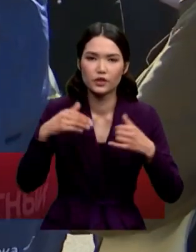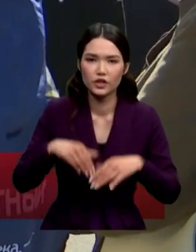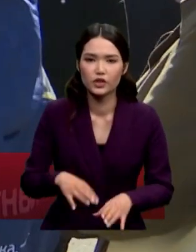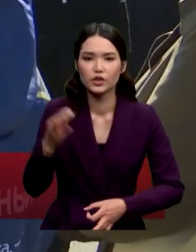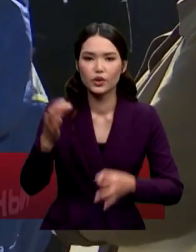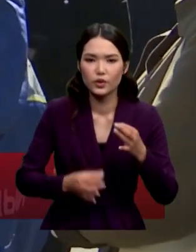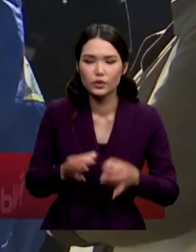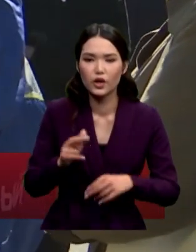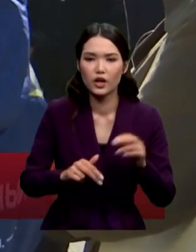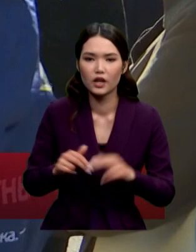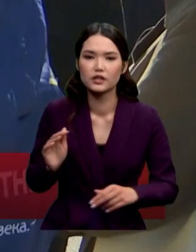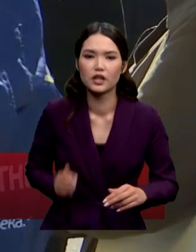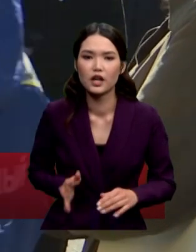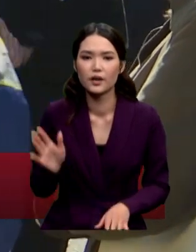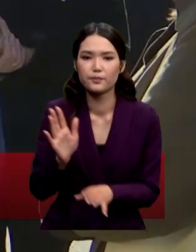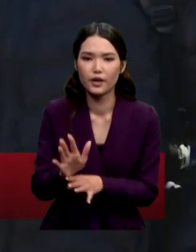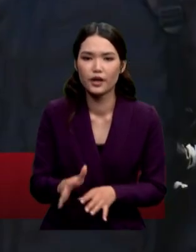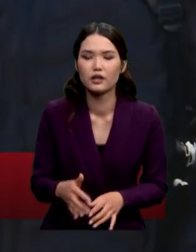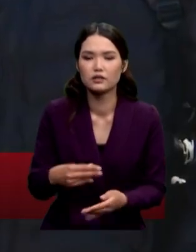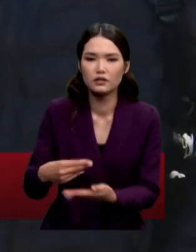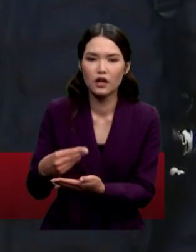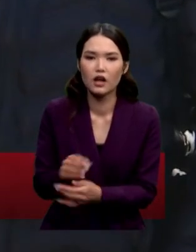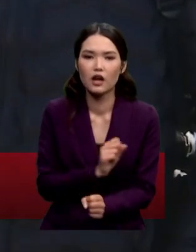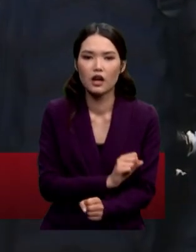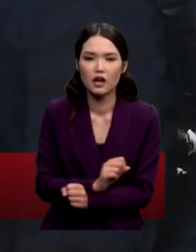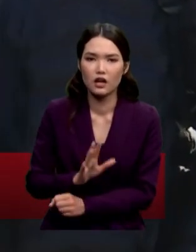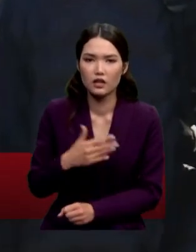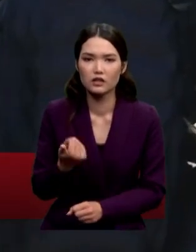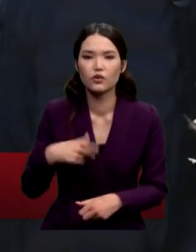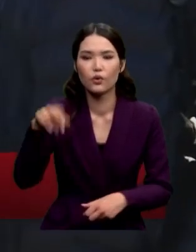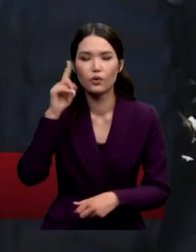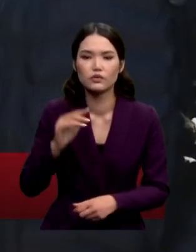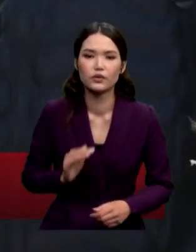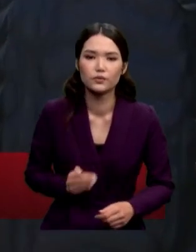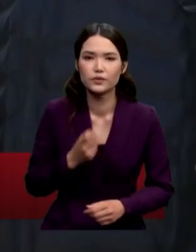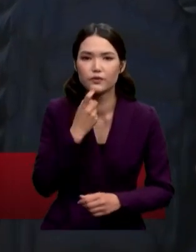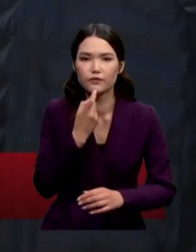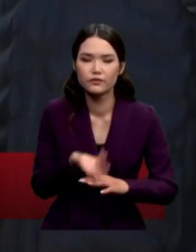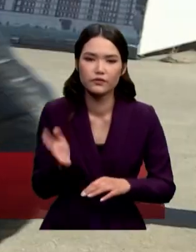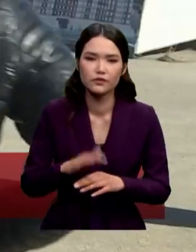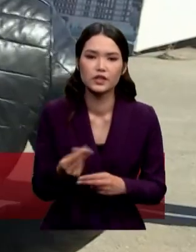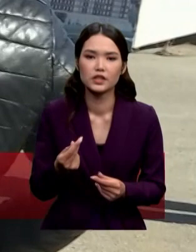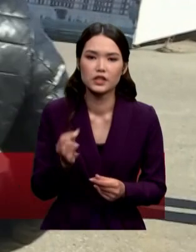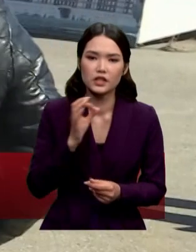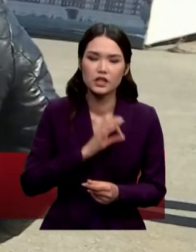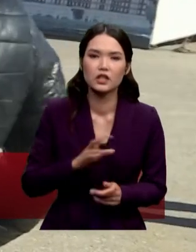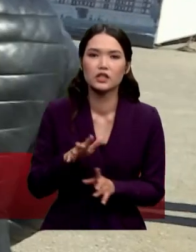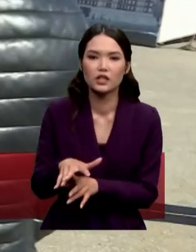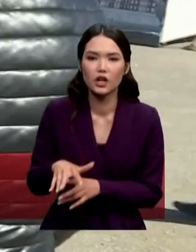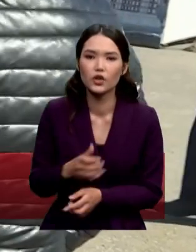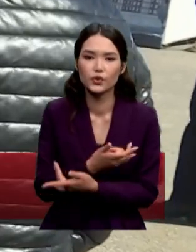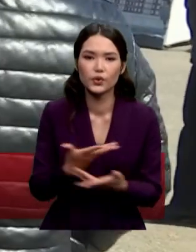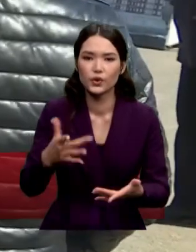Строительная же компания от обязательств перед дольщиками не отказываются. Поясняют, с финансовыми трудностями застройщик столкнулся во время